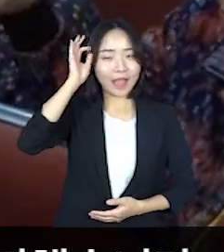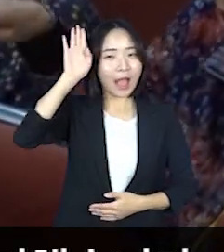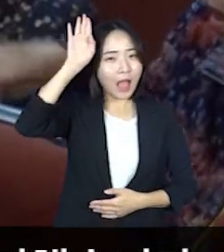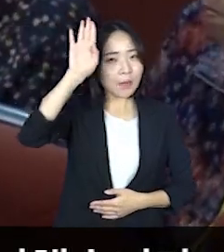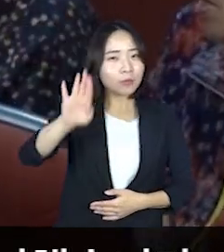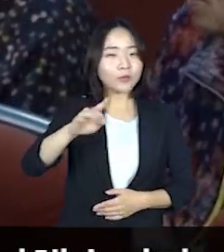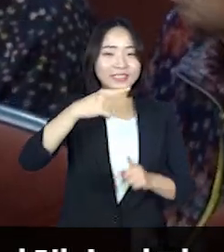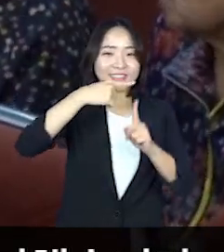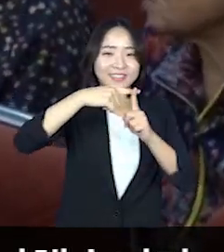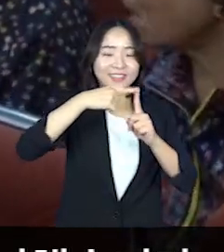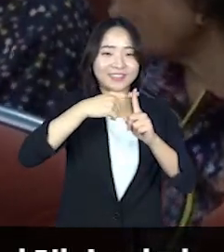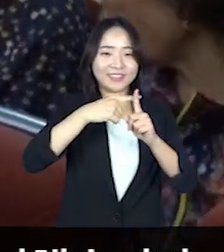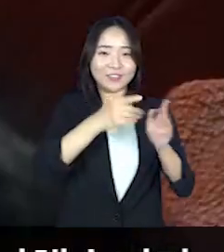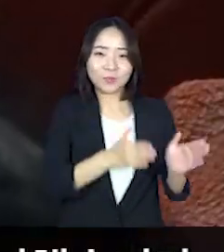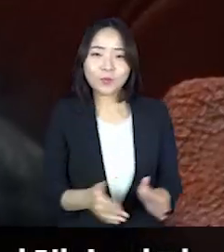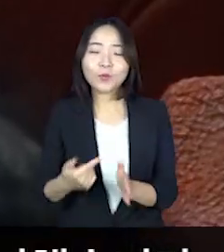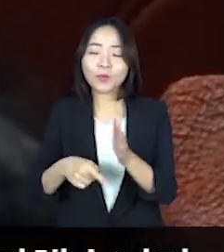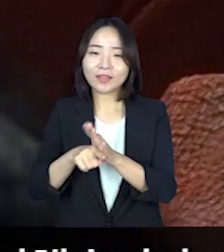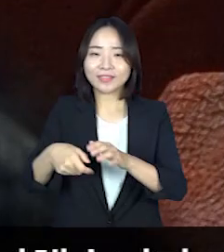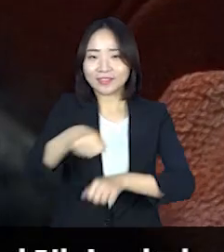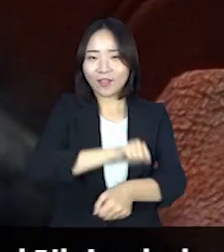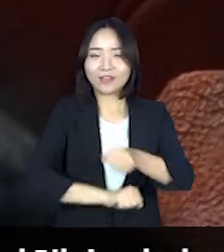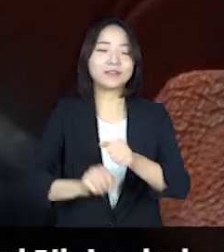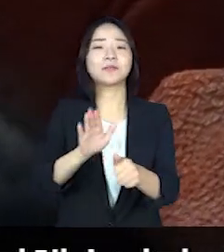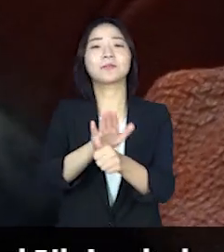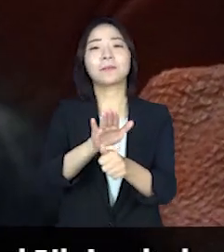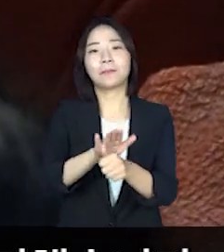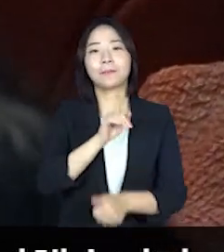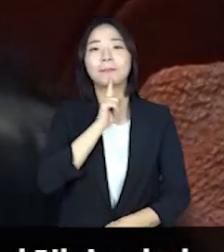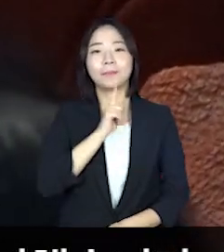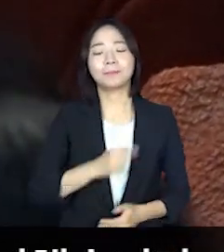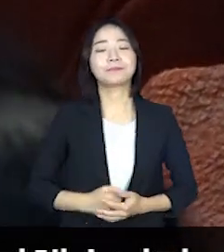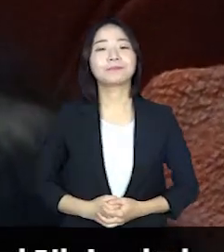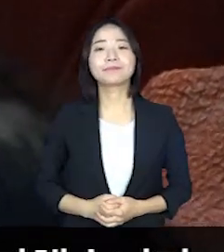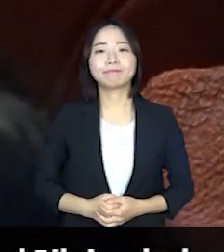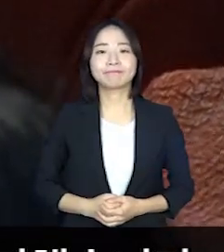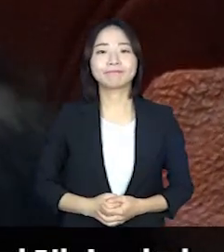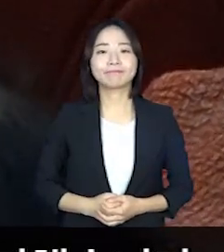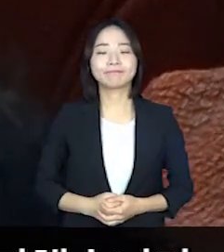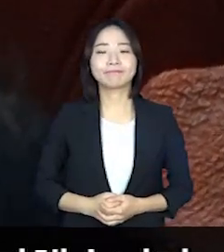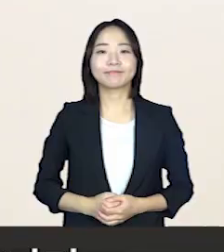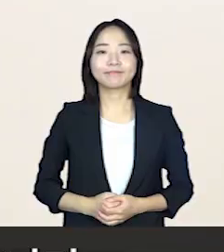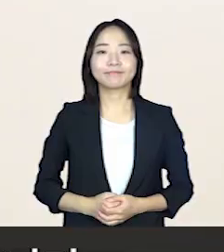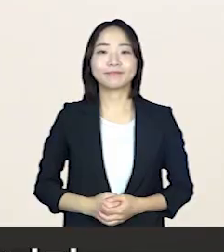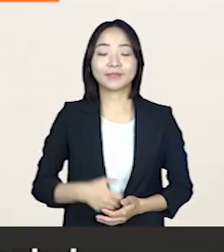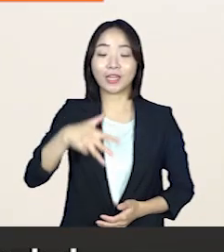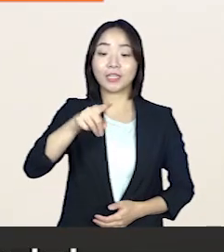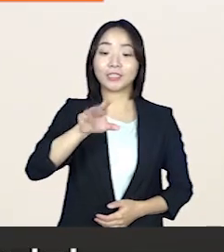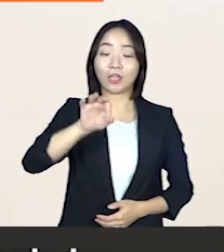노년에 준비하실 수 있도록 적극적으로 준비하고 지원하겠다고 전했습니다.